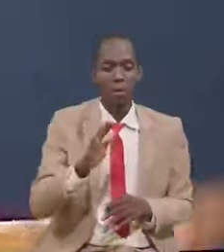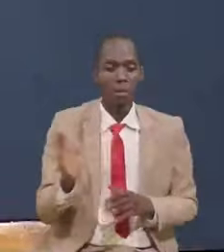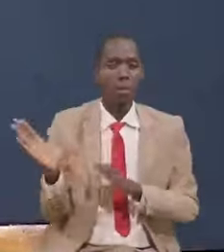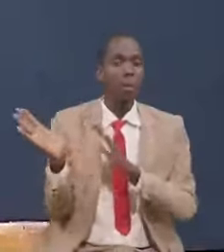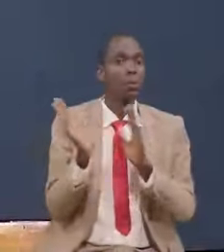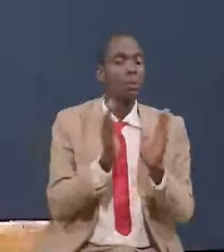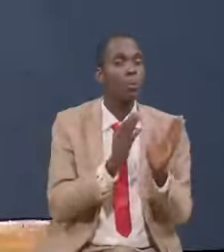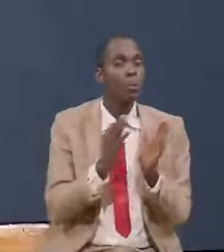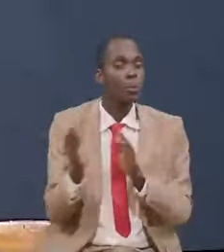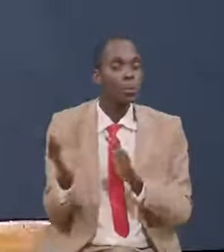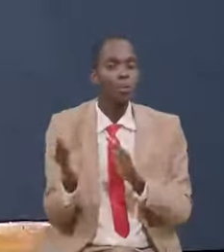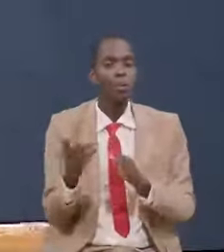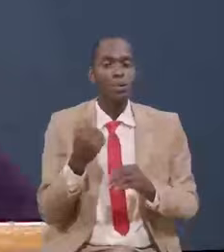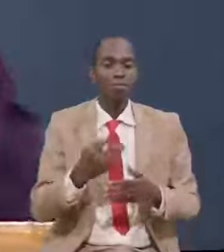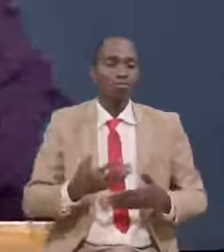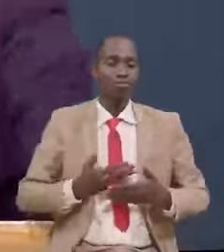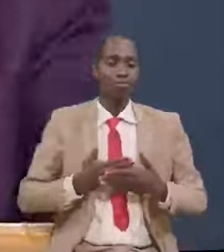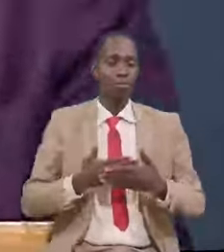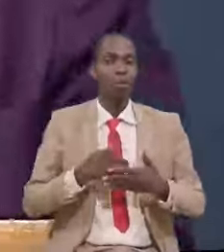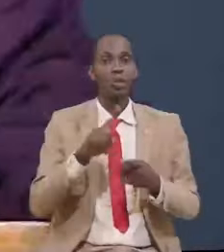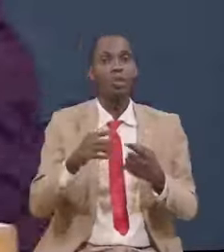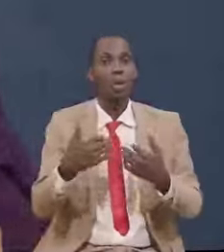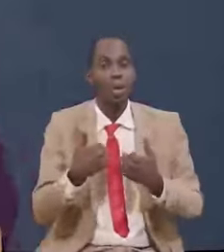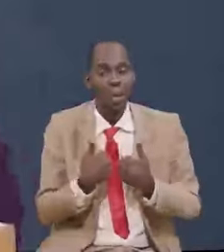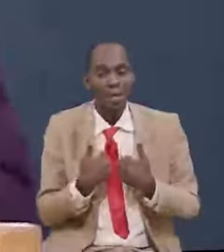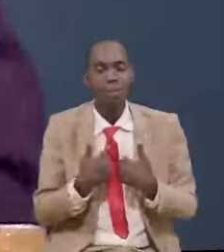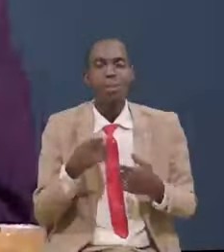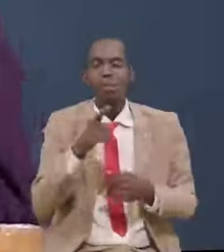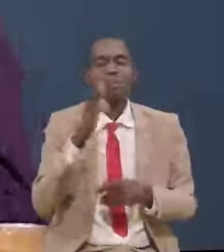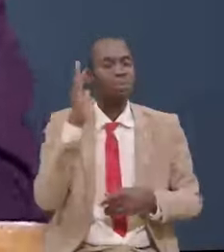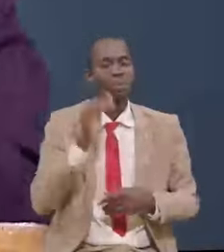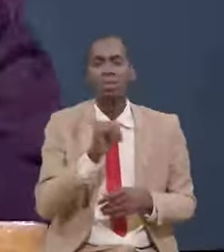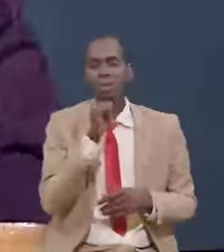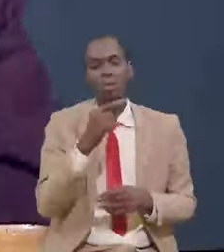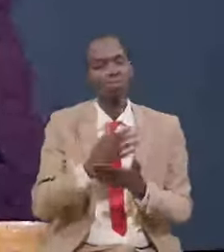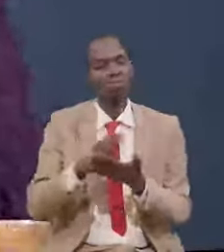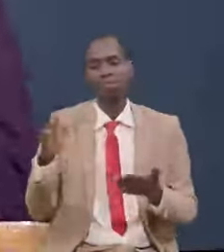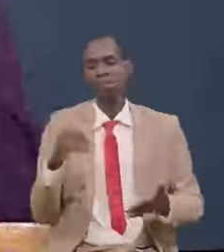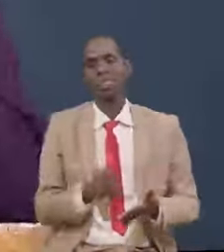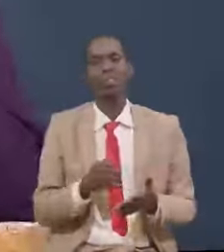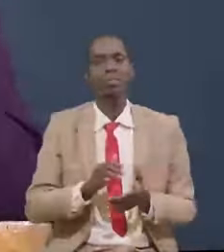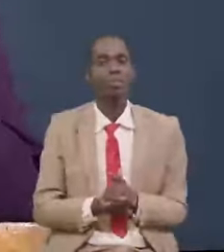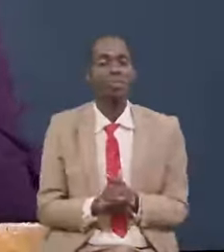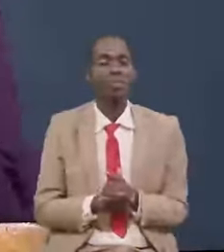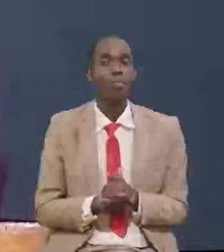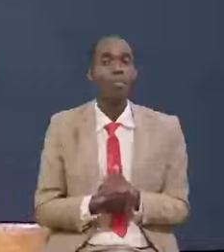Si tu connaissais le but de l'air que tu respires dans ta vie, tu ne diras pas, je ne suis pas intéressé.